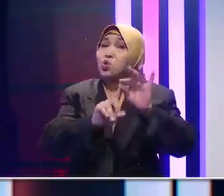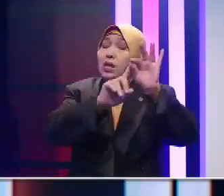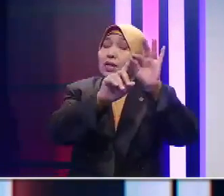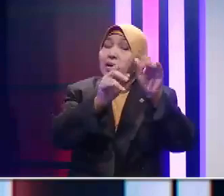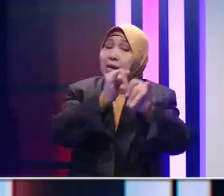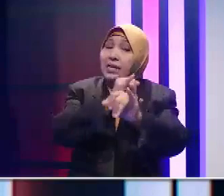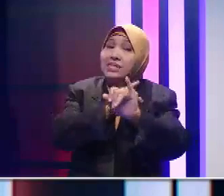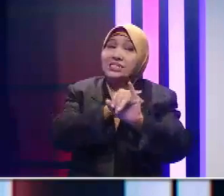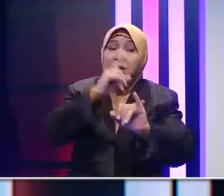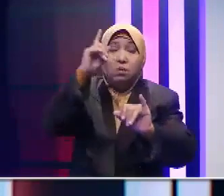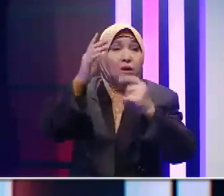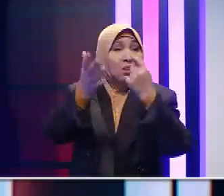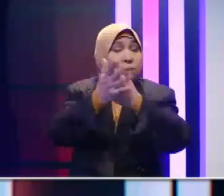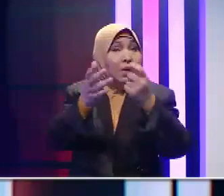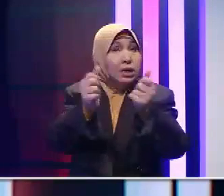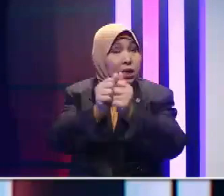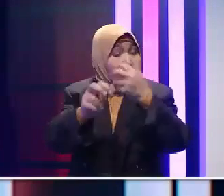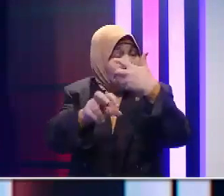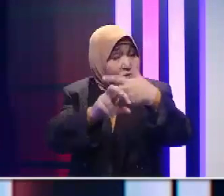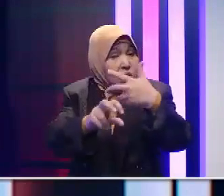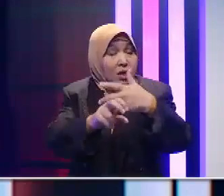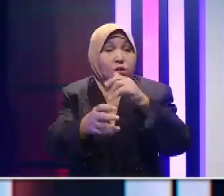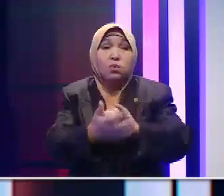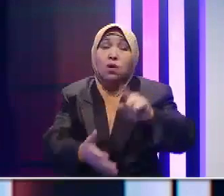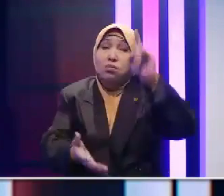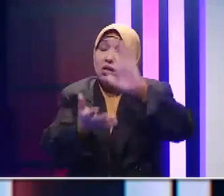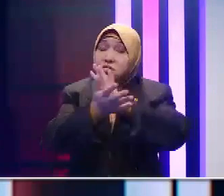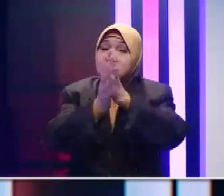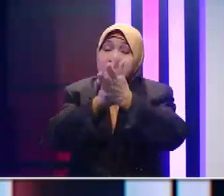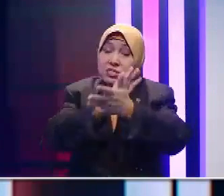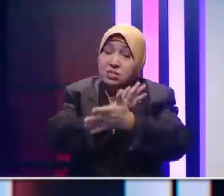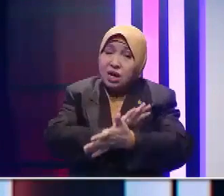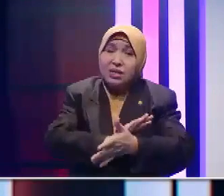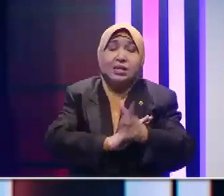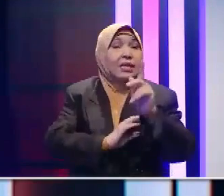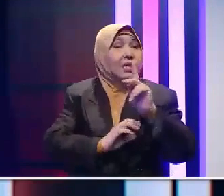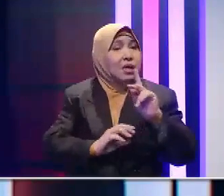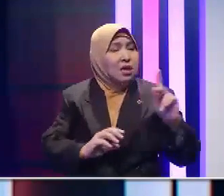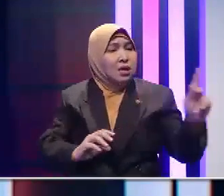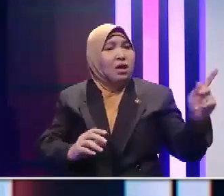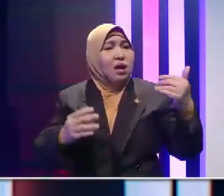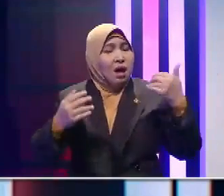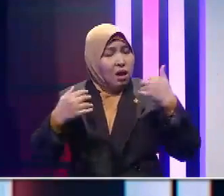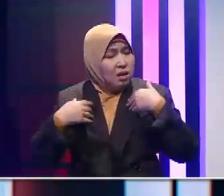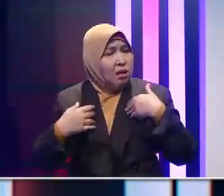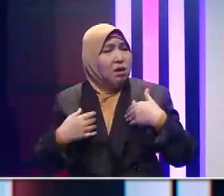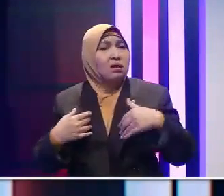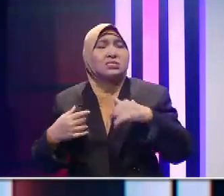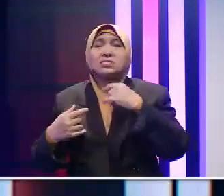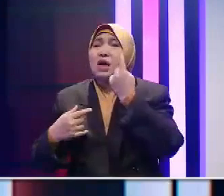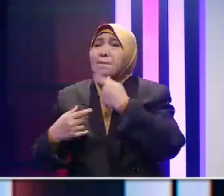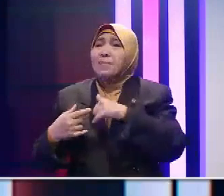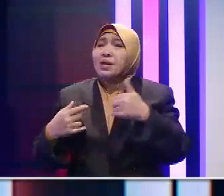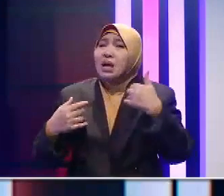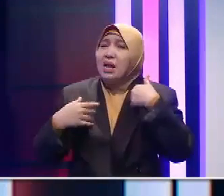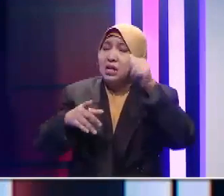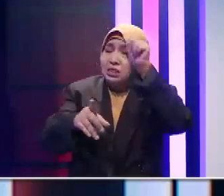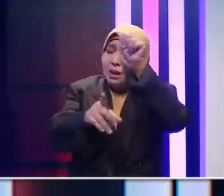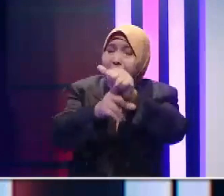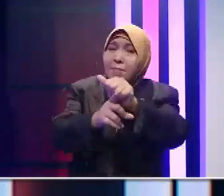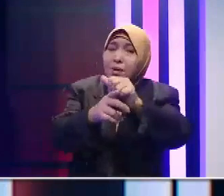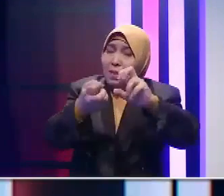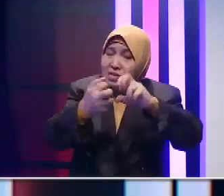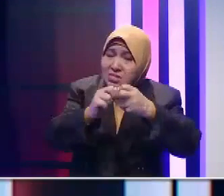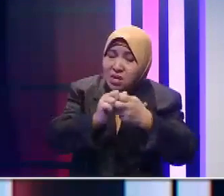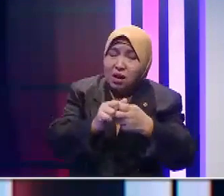Allah. Tiba-tiba dengan kesusahan tu Allah Ta'ala kaitkan, wa man yu'min billah yahdi qalbah. Siapa yang ditimpa kesusahan